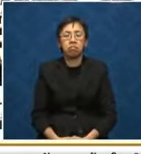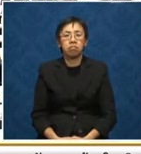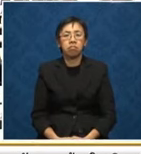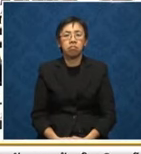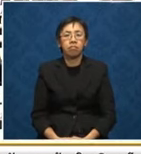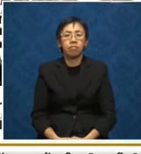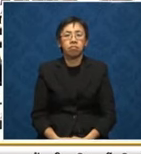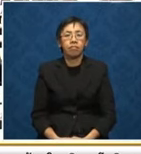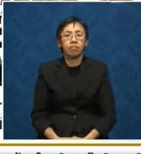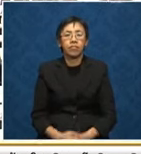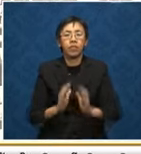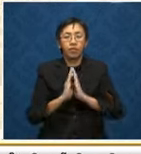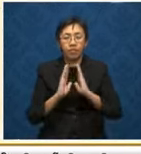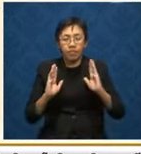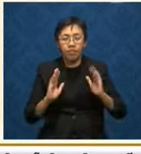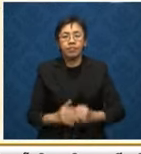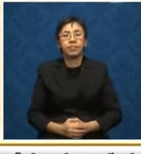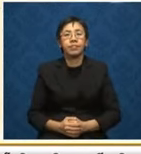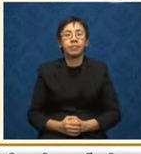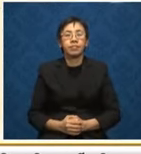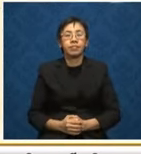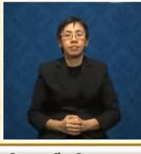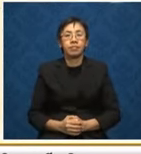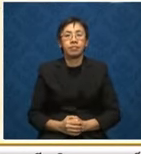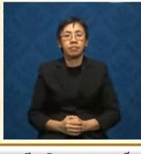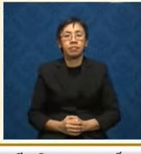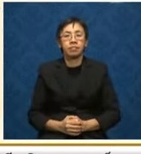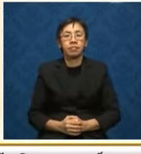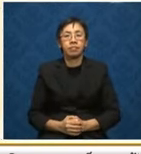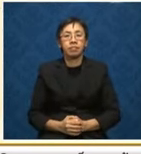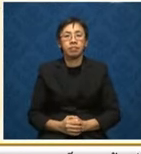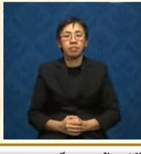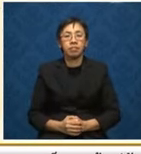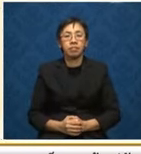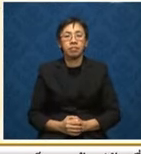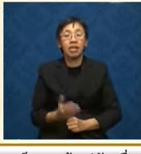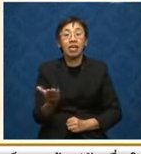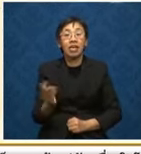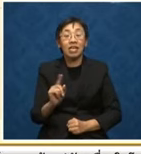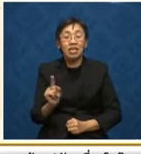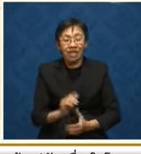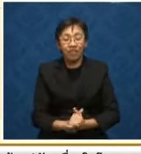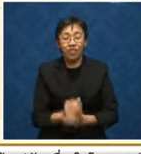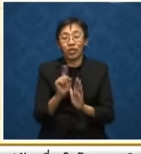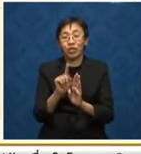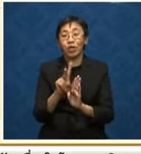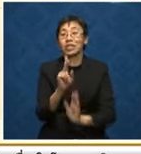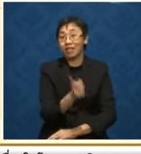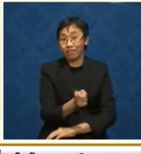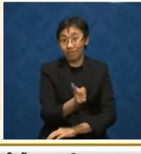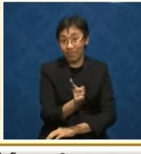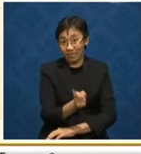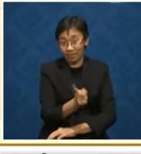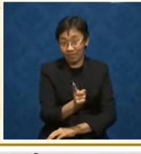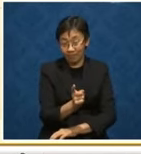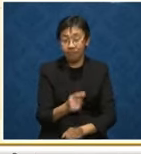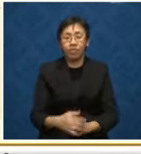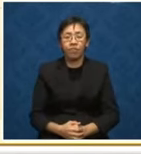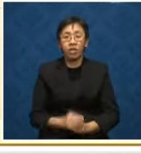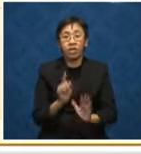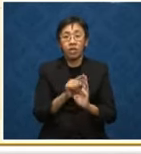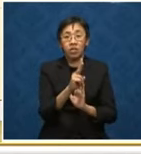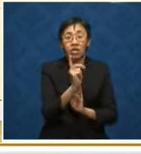ครับขอบคุณคุณนิคมครับของคุณนิคมก็ประเด็นว่าเอา2นาทีเท่าเดิมแ